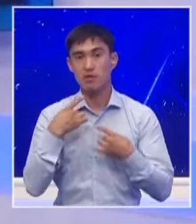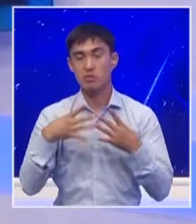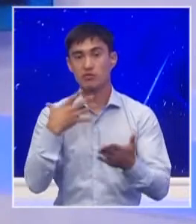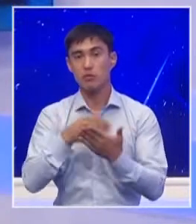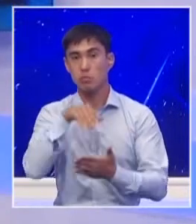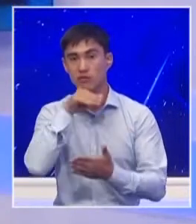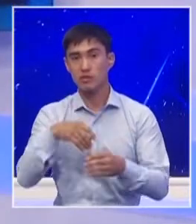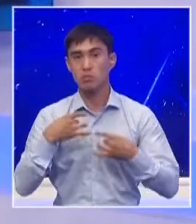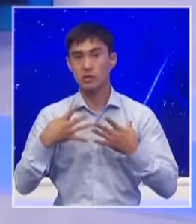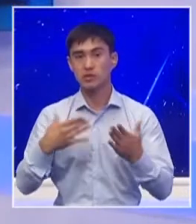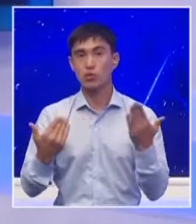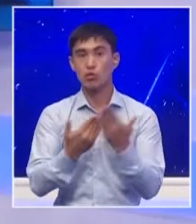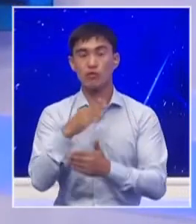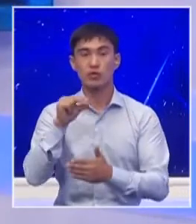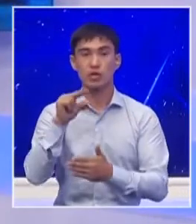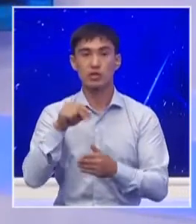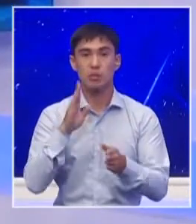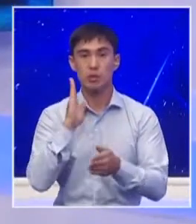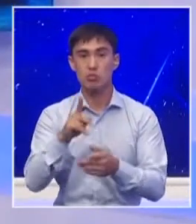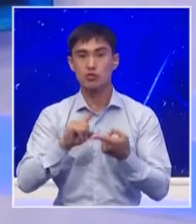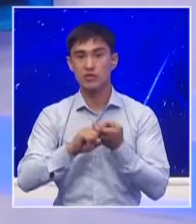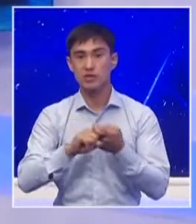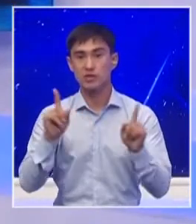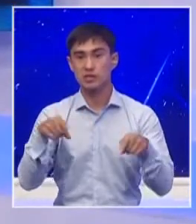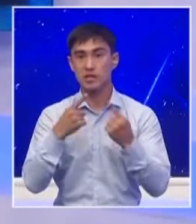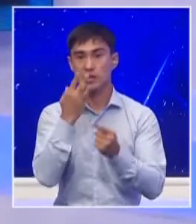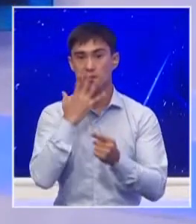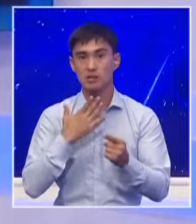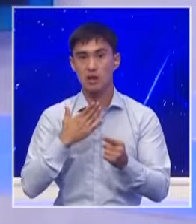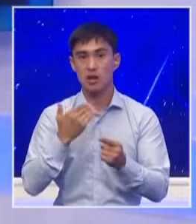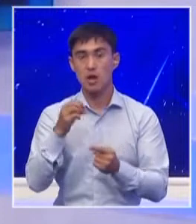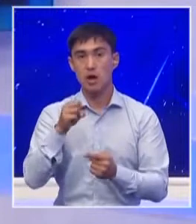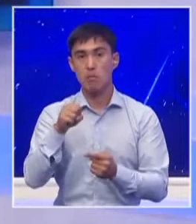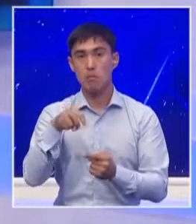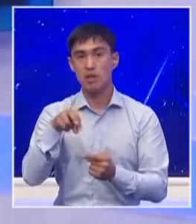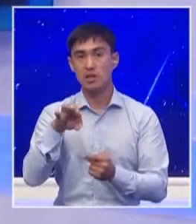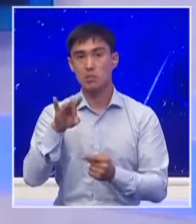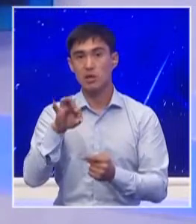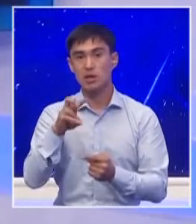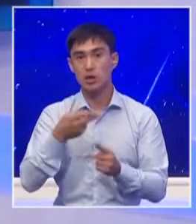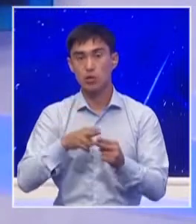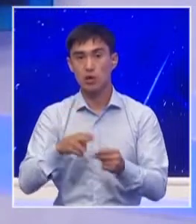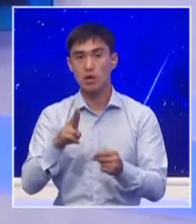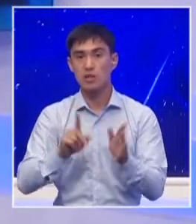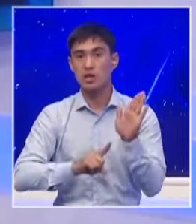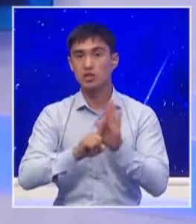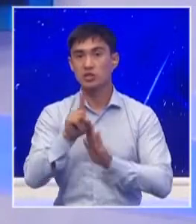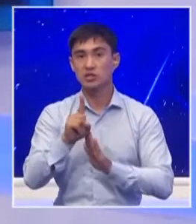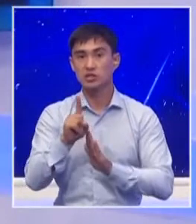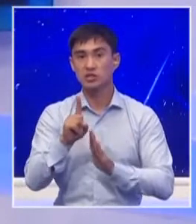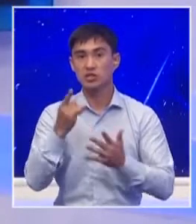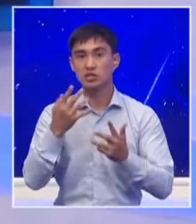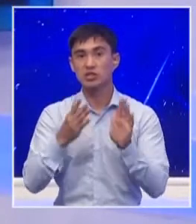праздник к слову новая дата напрямую связана с созданием национальной палаты предпринимателей атамекен которая берет свое летоисчисление